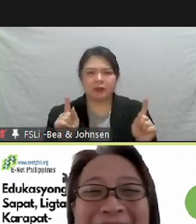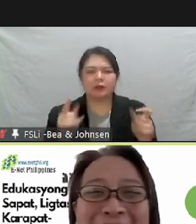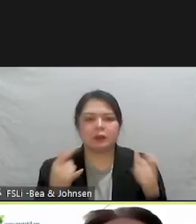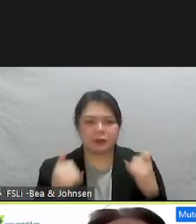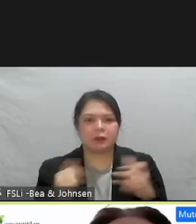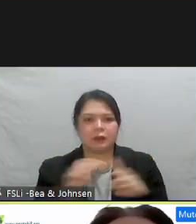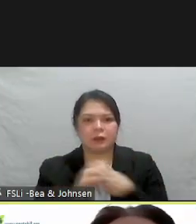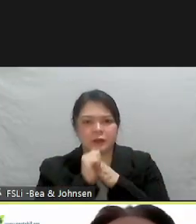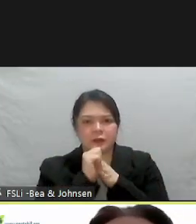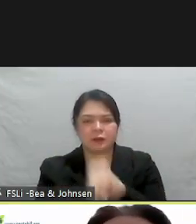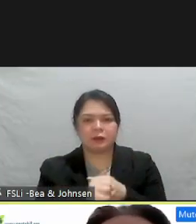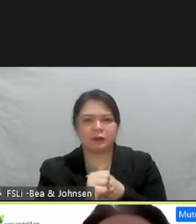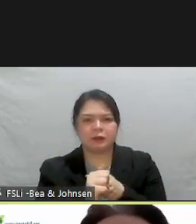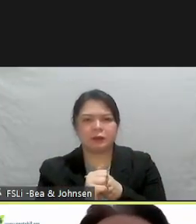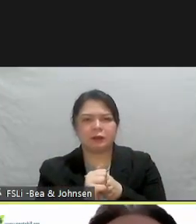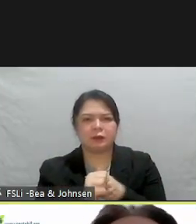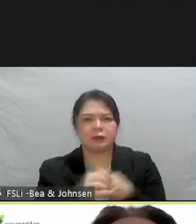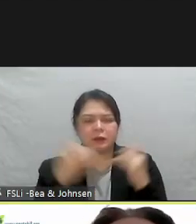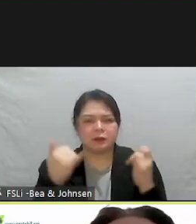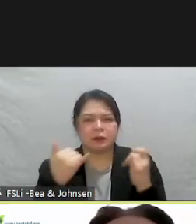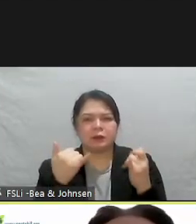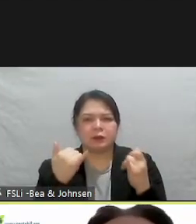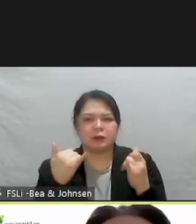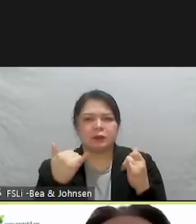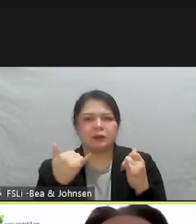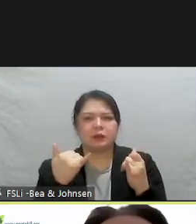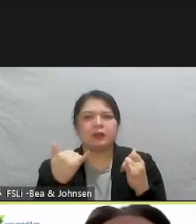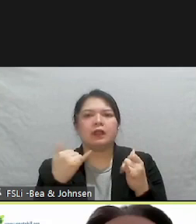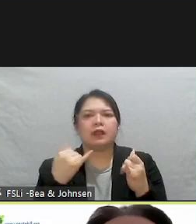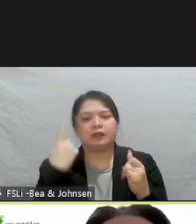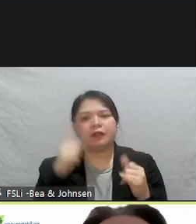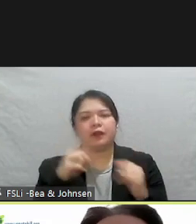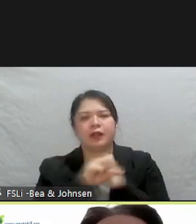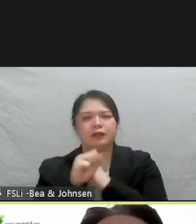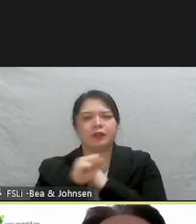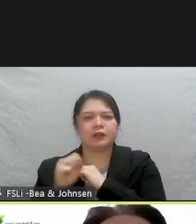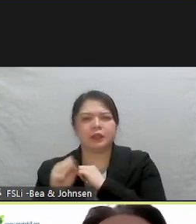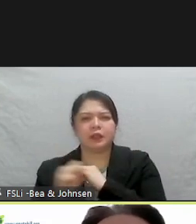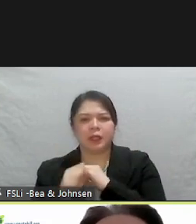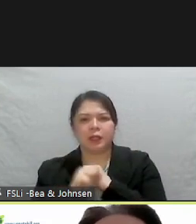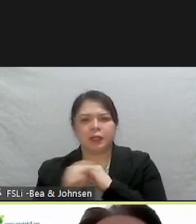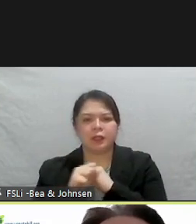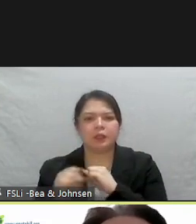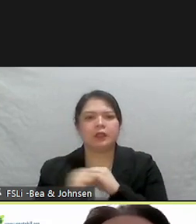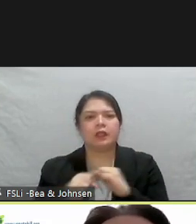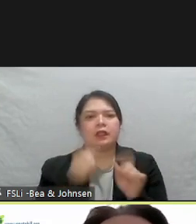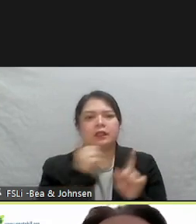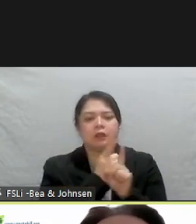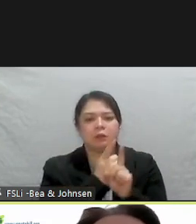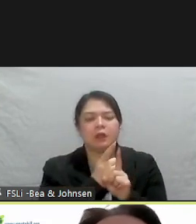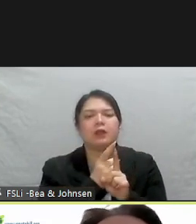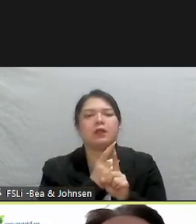tagapanguna, no, leader para sa advokasya ng tamang pagpapahalaga,